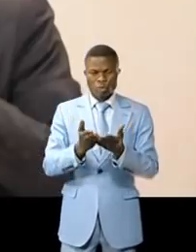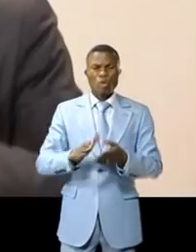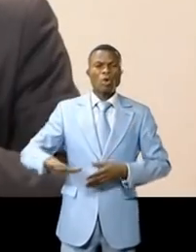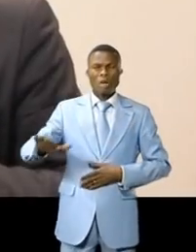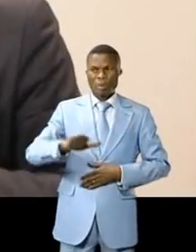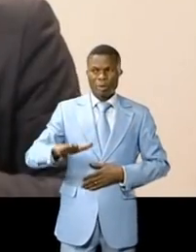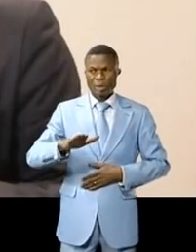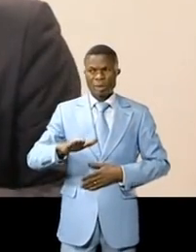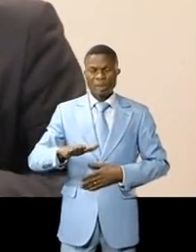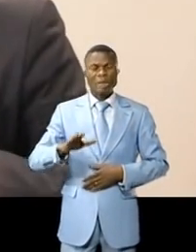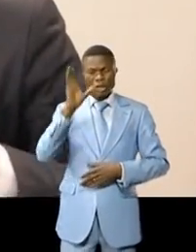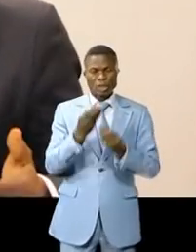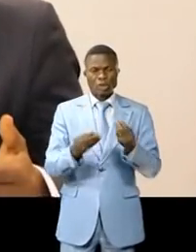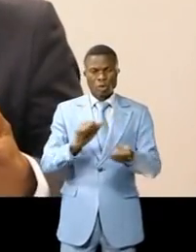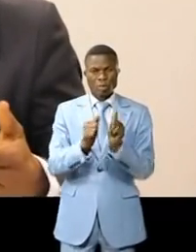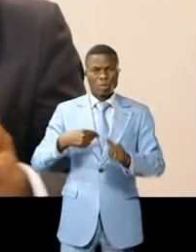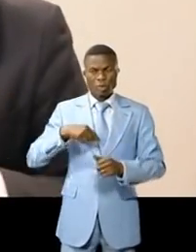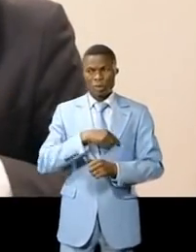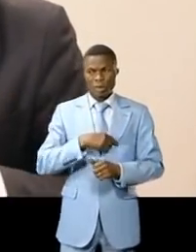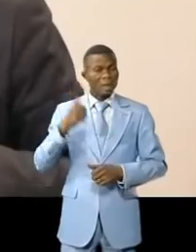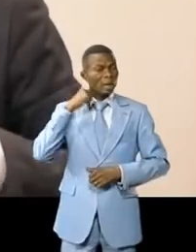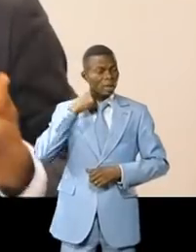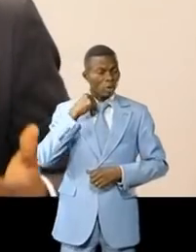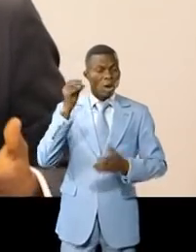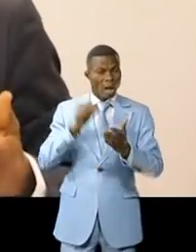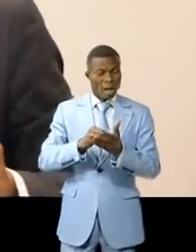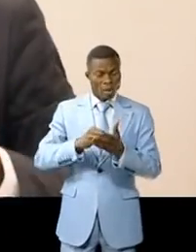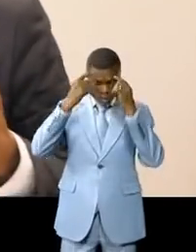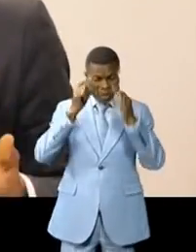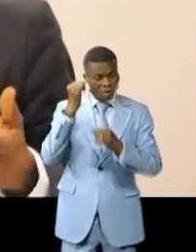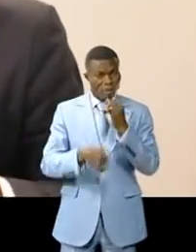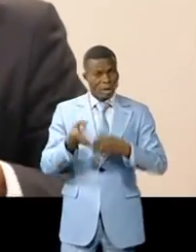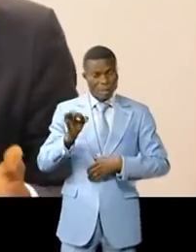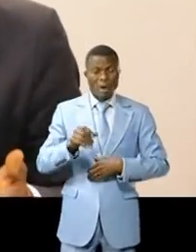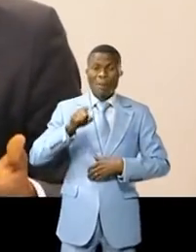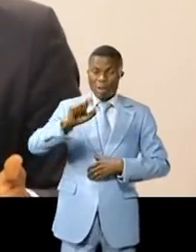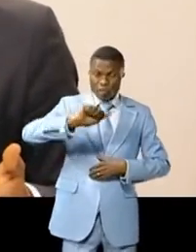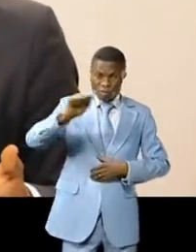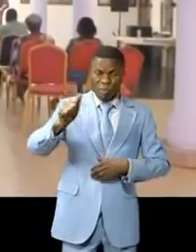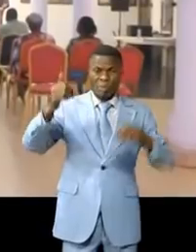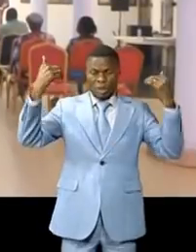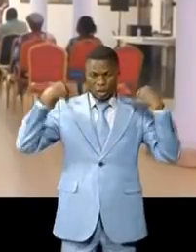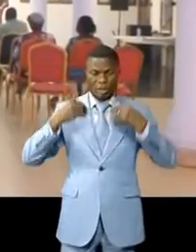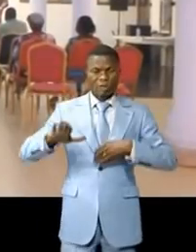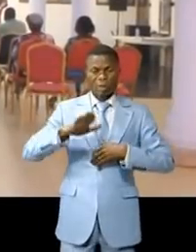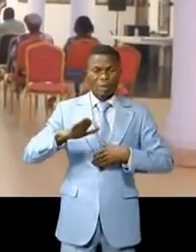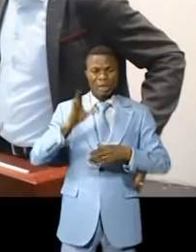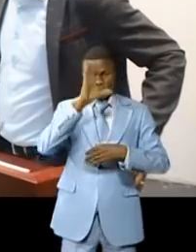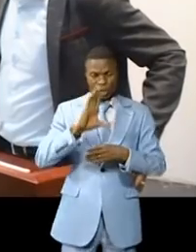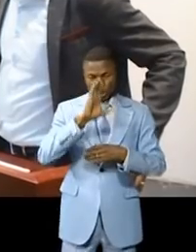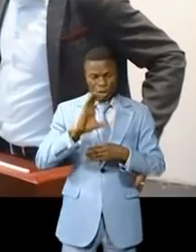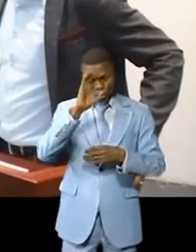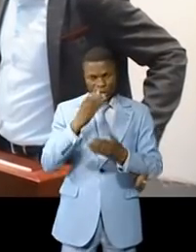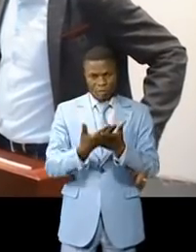pour redresser la situation. Avant que le médecin ne prenne la décision difficile de reprendre la grève. Pour l'heure, les